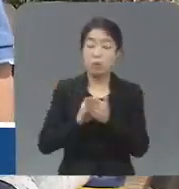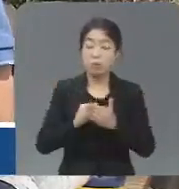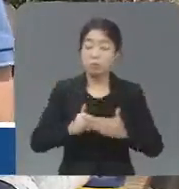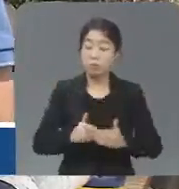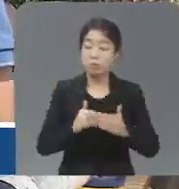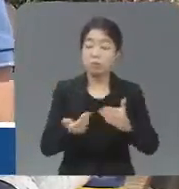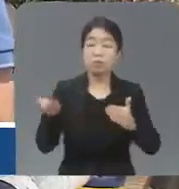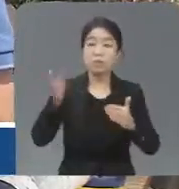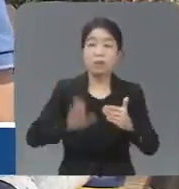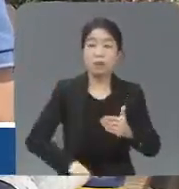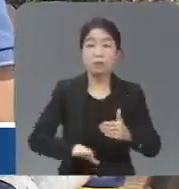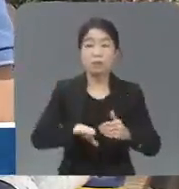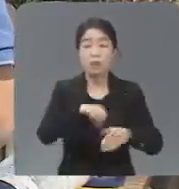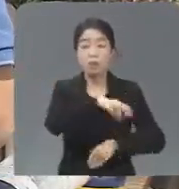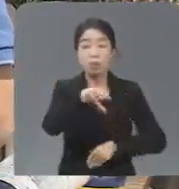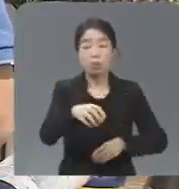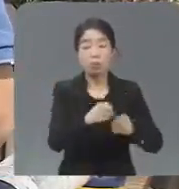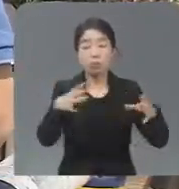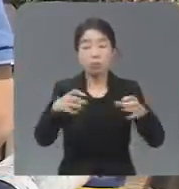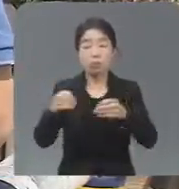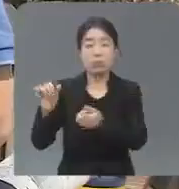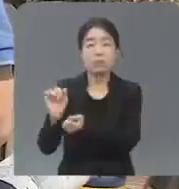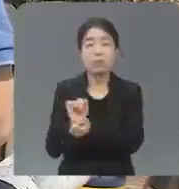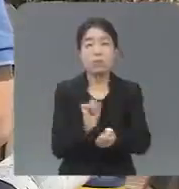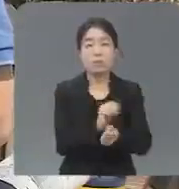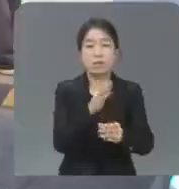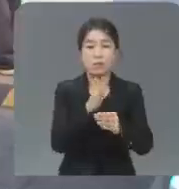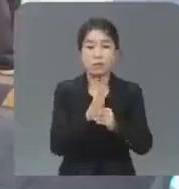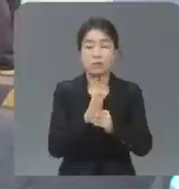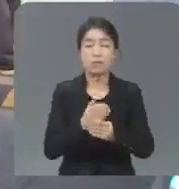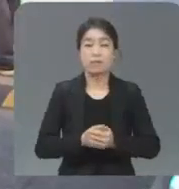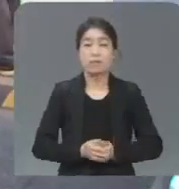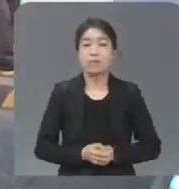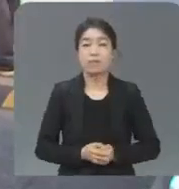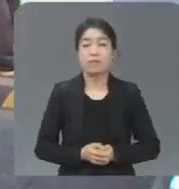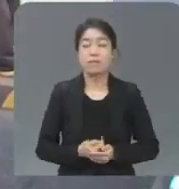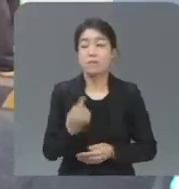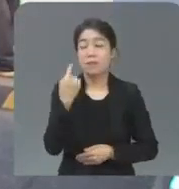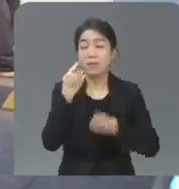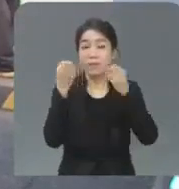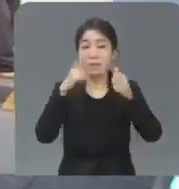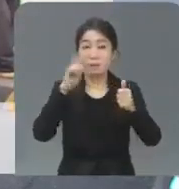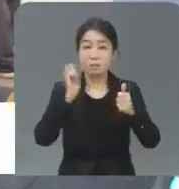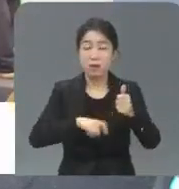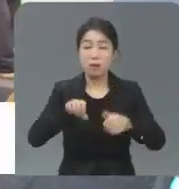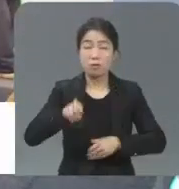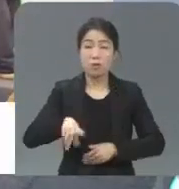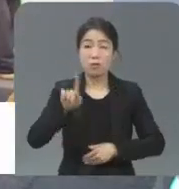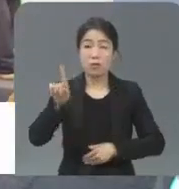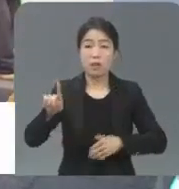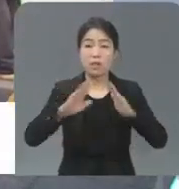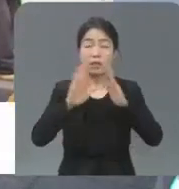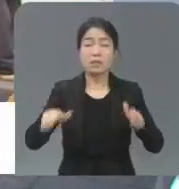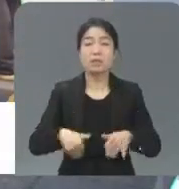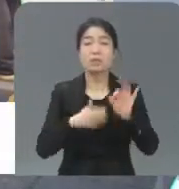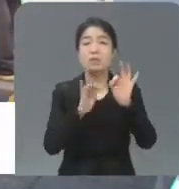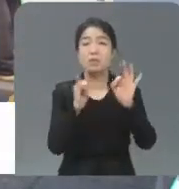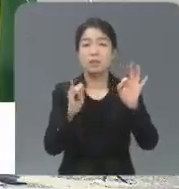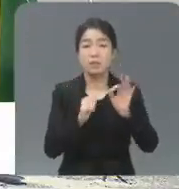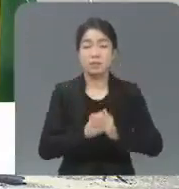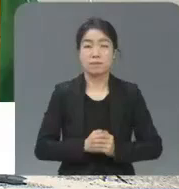있지만 여전히 곳곳에서 산발적인 감염이 이어지고 있습니다. 어제 신규 확진자는 광주 1명, 전남이